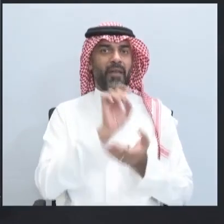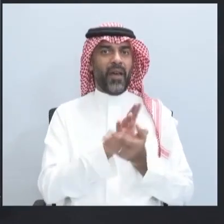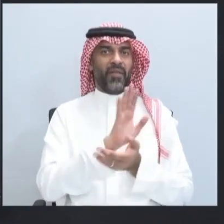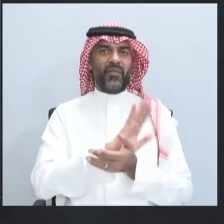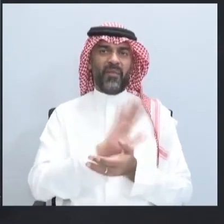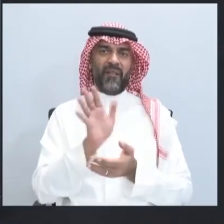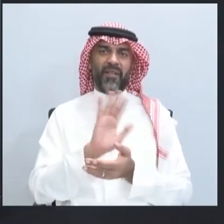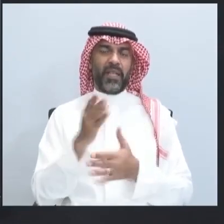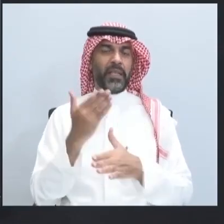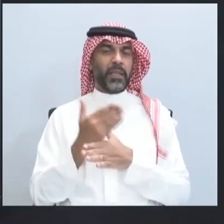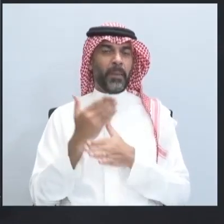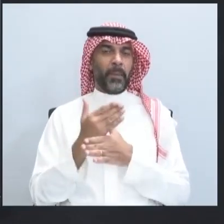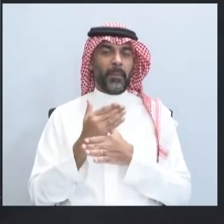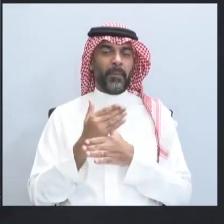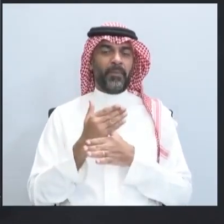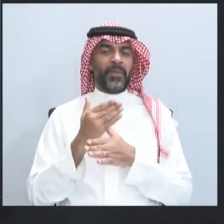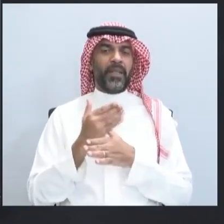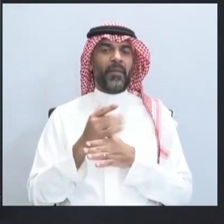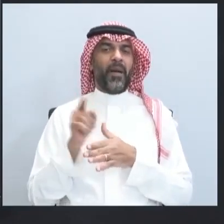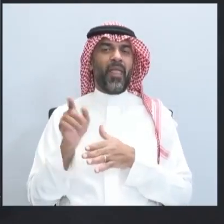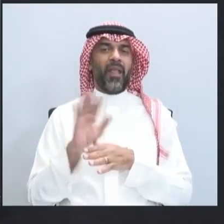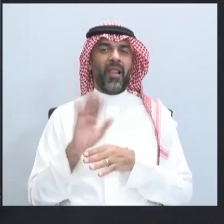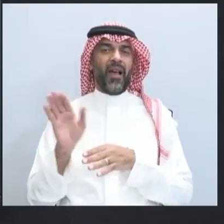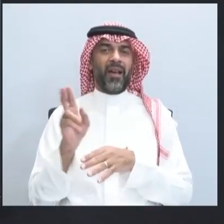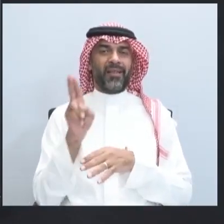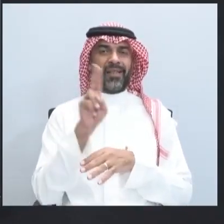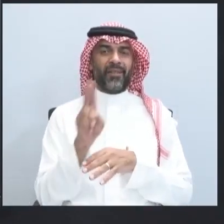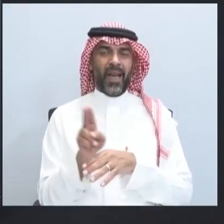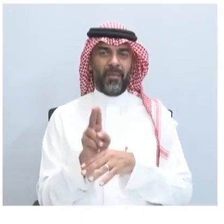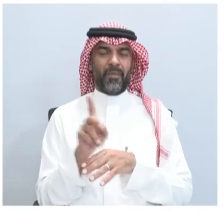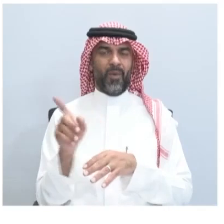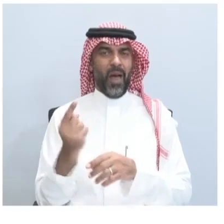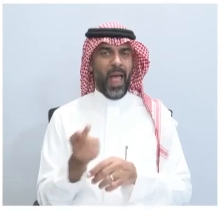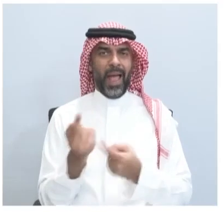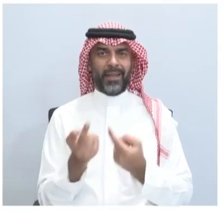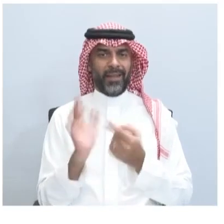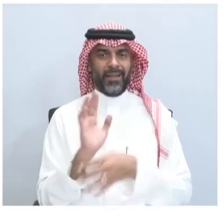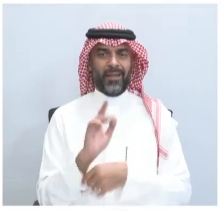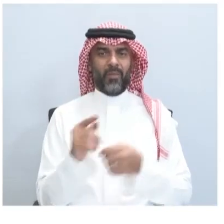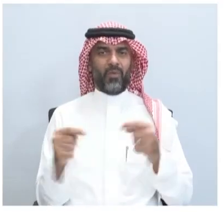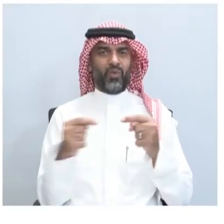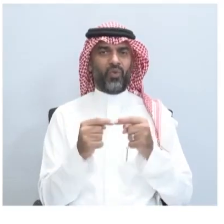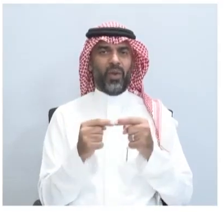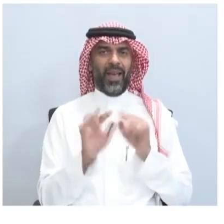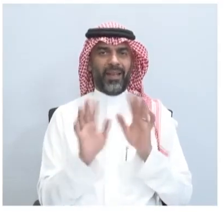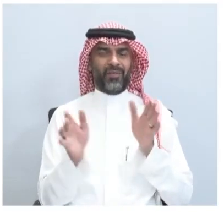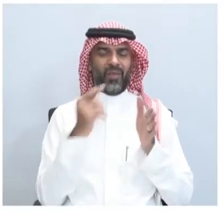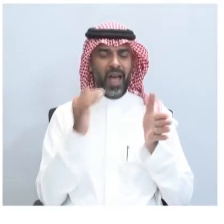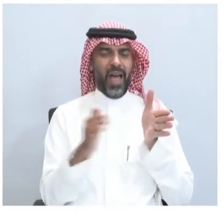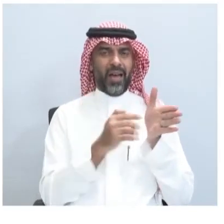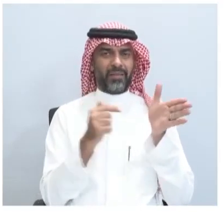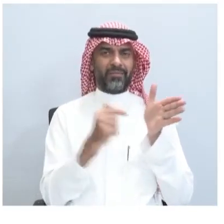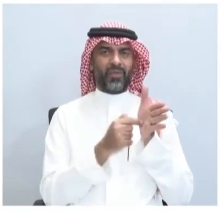لم تحذف الالف لانما ليست استفهاميه انما هي موصوله اي بمعنى